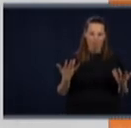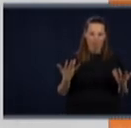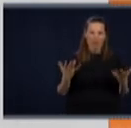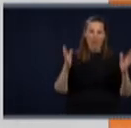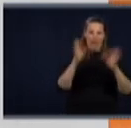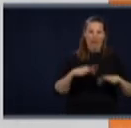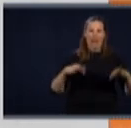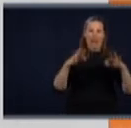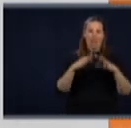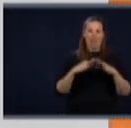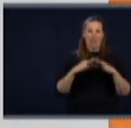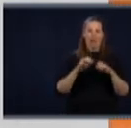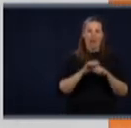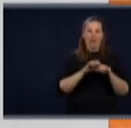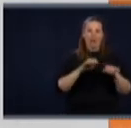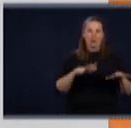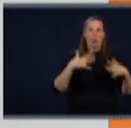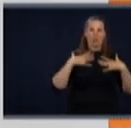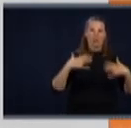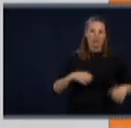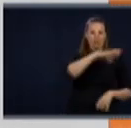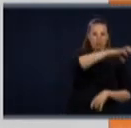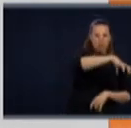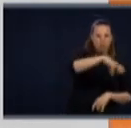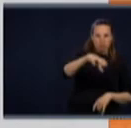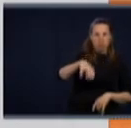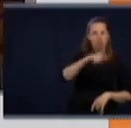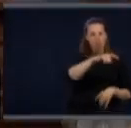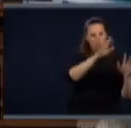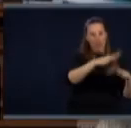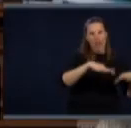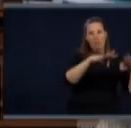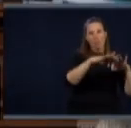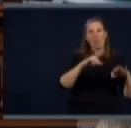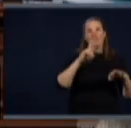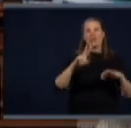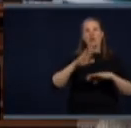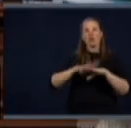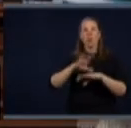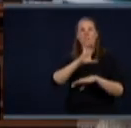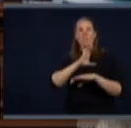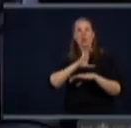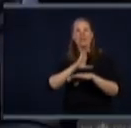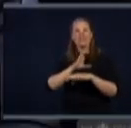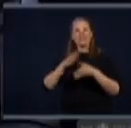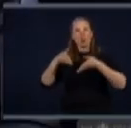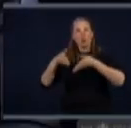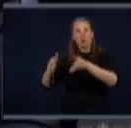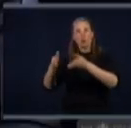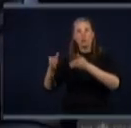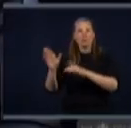l'intégrité du réseau de la santé. Est-ce que les barrages routiers vont être maintenus durant cette période de déconfinement?